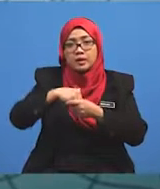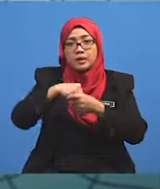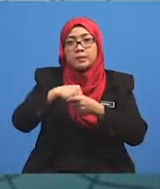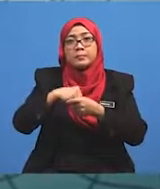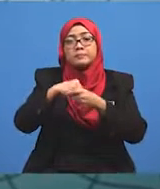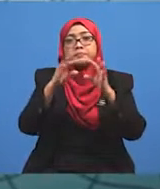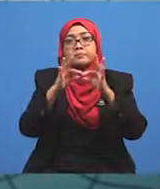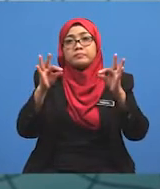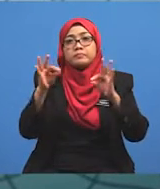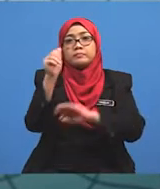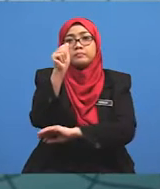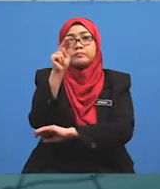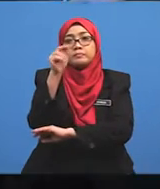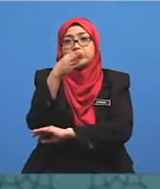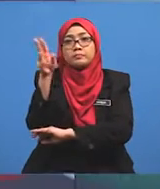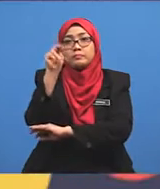30 hingga 31.